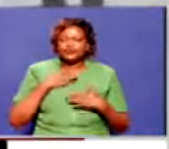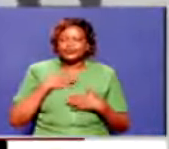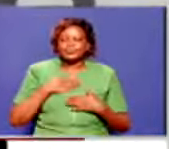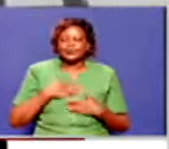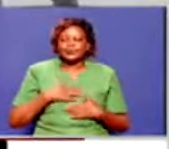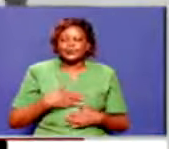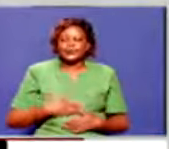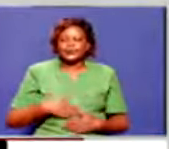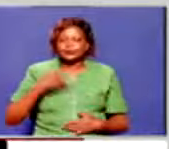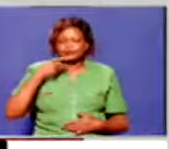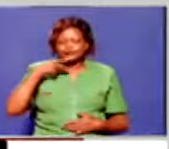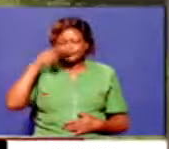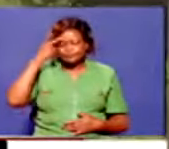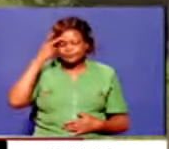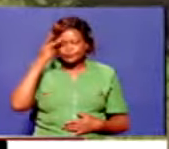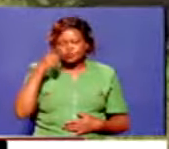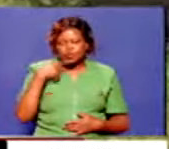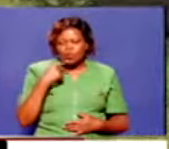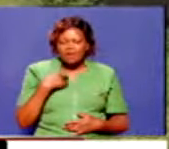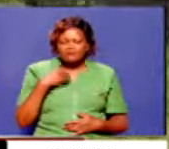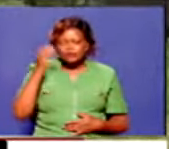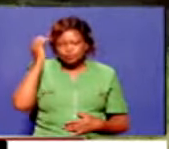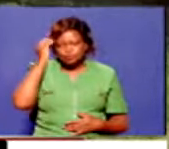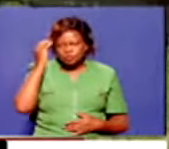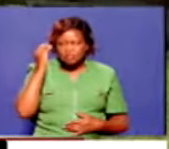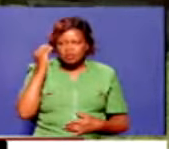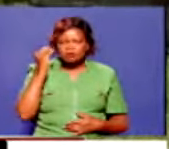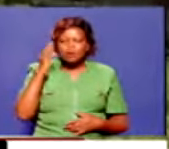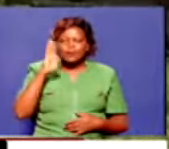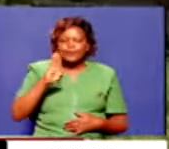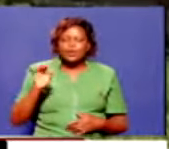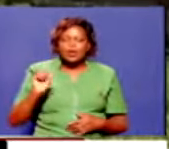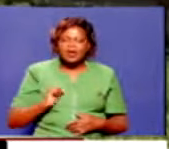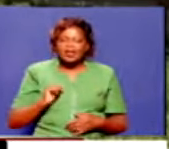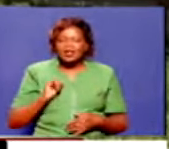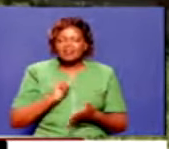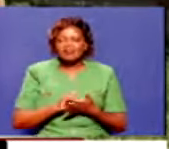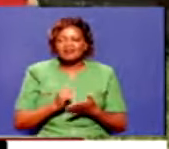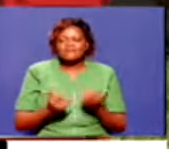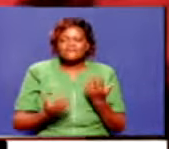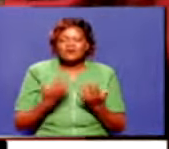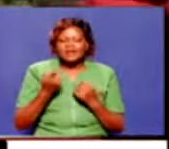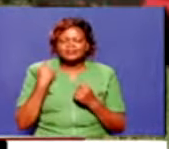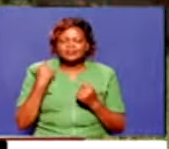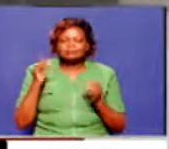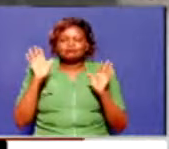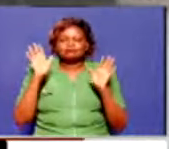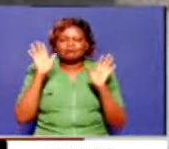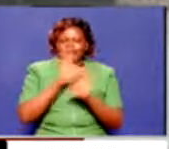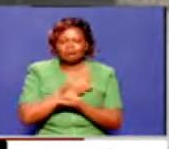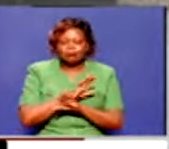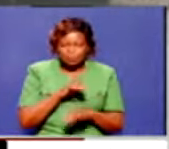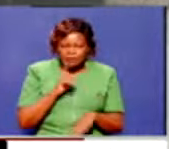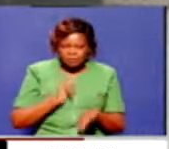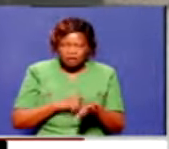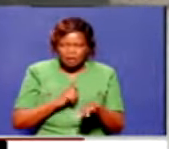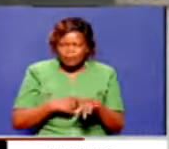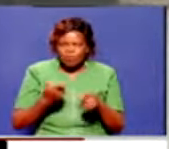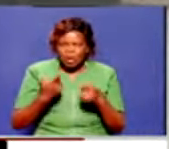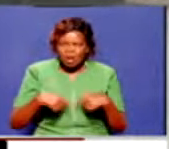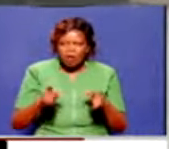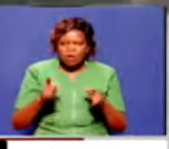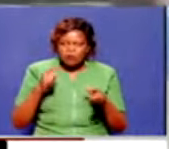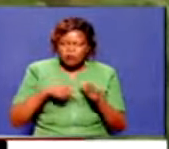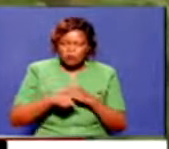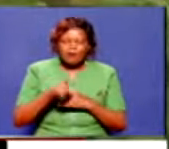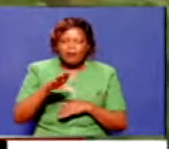na wanafunzi katika shule ya upili ya wasichana ya Buruburu iliyokumbwa na kisa cha moto hapo jana jioni baada ya kuruhusiwa kuingia na kuwachukua